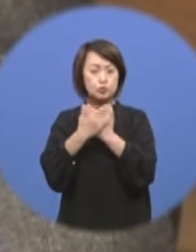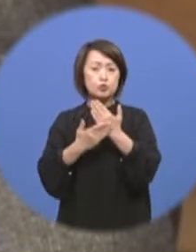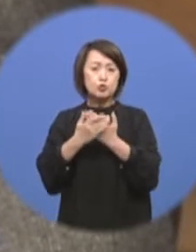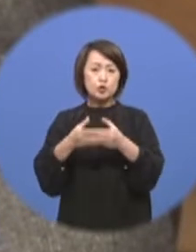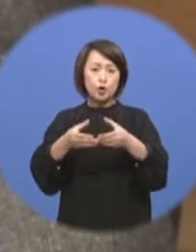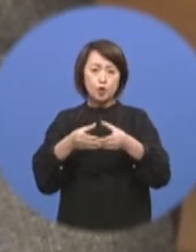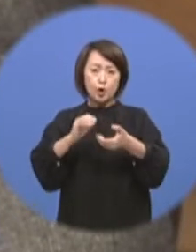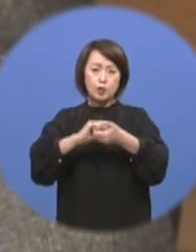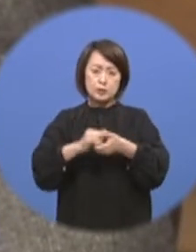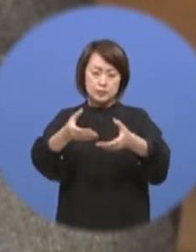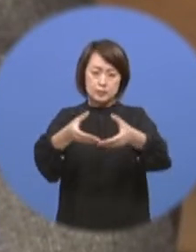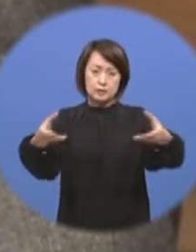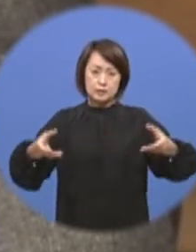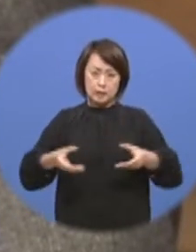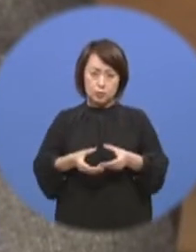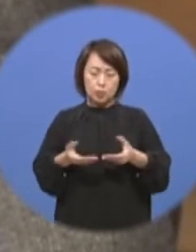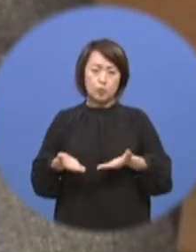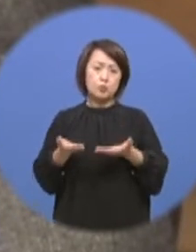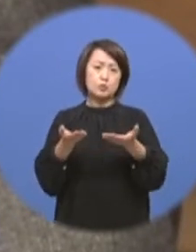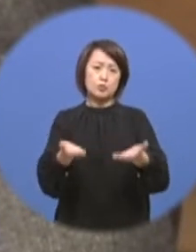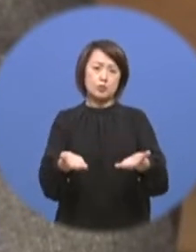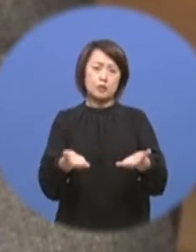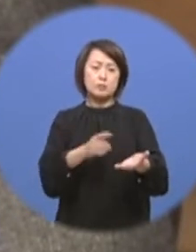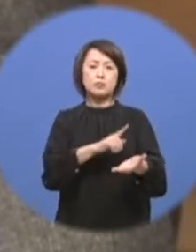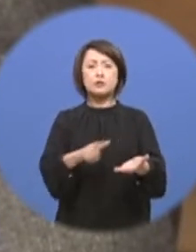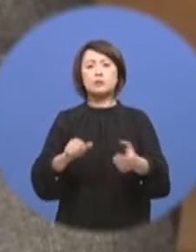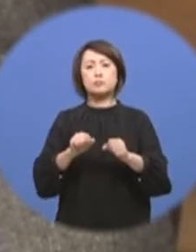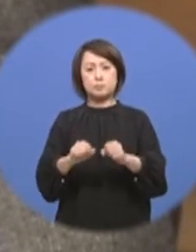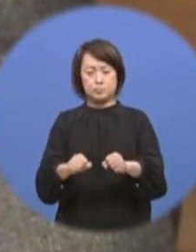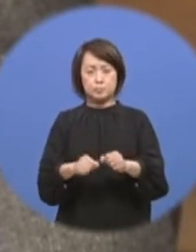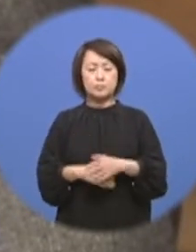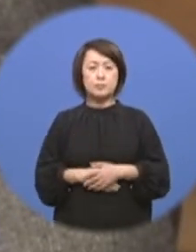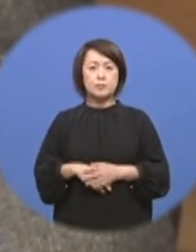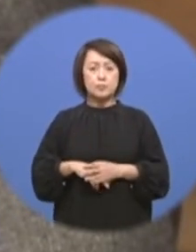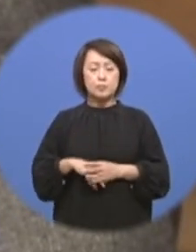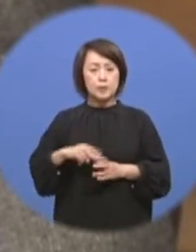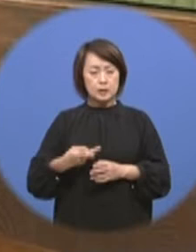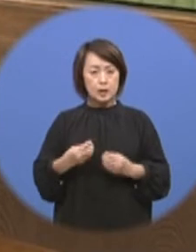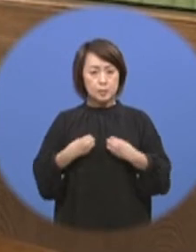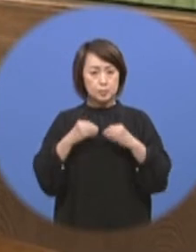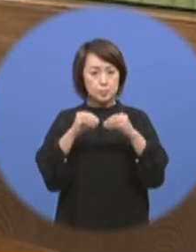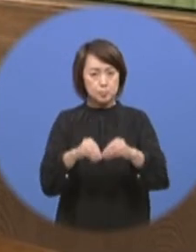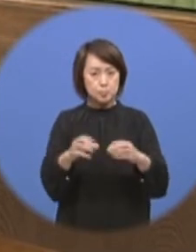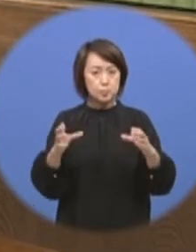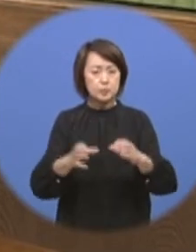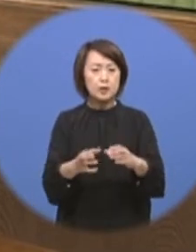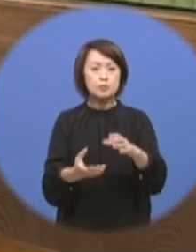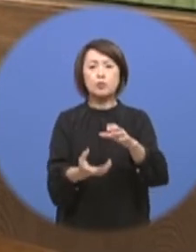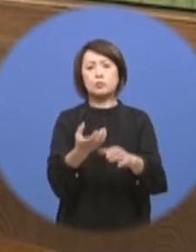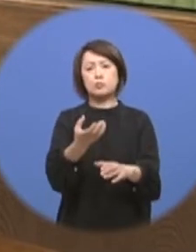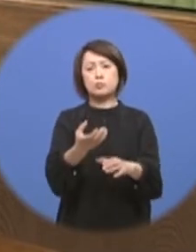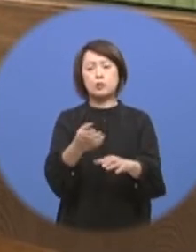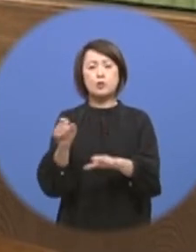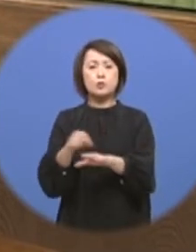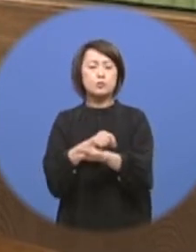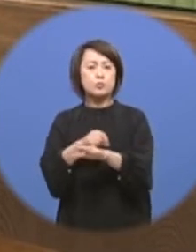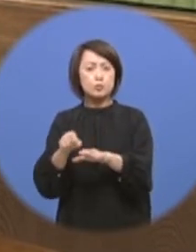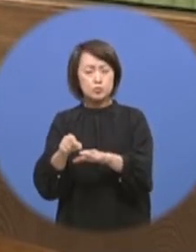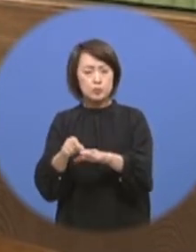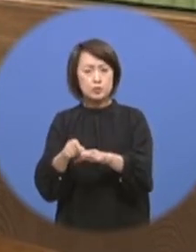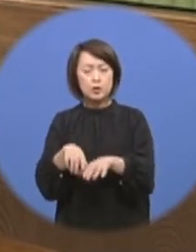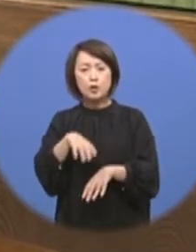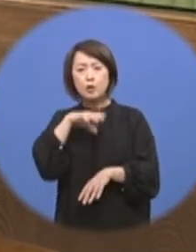なんかが届けるというようなこともやっていますまたあのクラスターが発生する特にですねえ